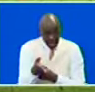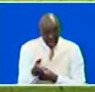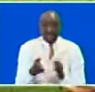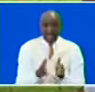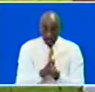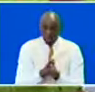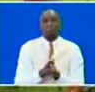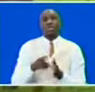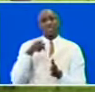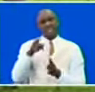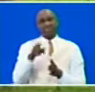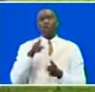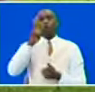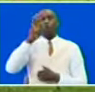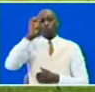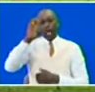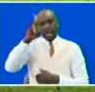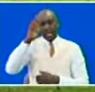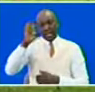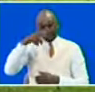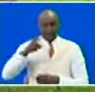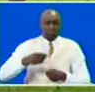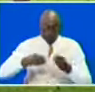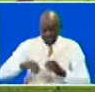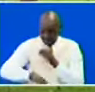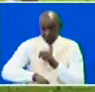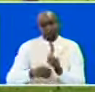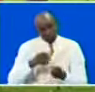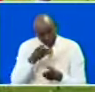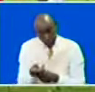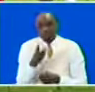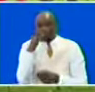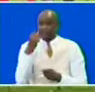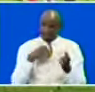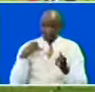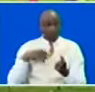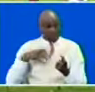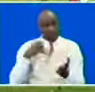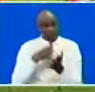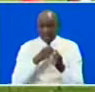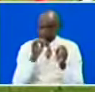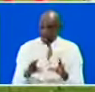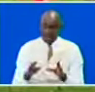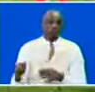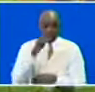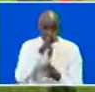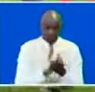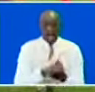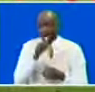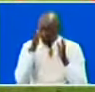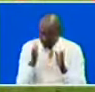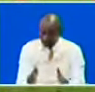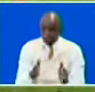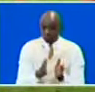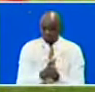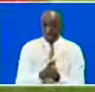Were aliuguza jeraha la goti na hakujumuishwa katika kikosi cha wachezaji 20 ambao watasafiri. Mchezaji wa Salvia